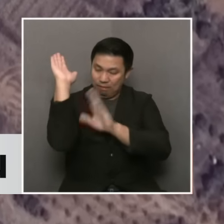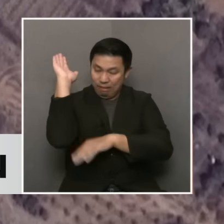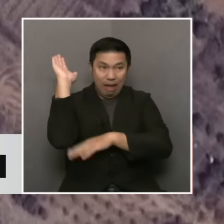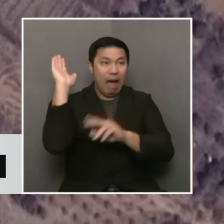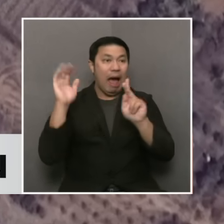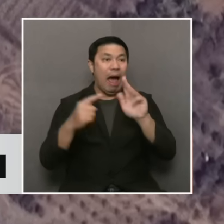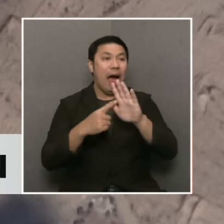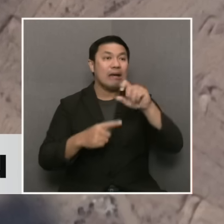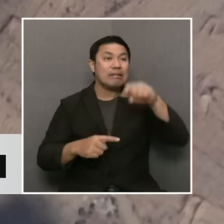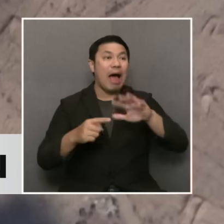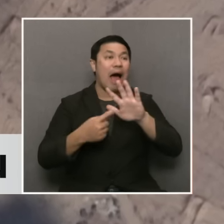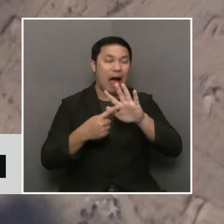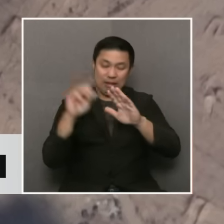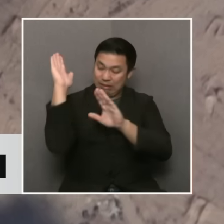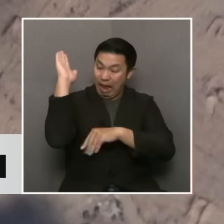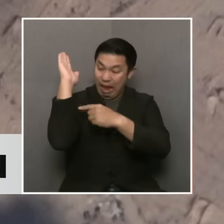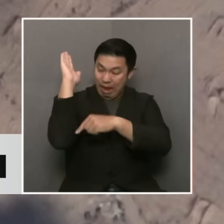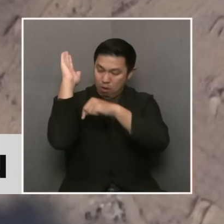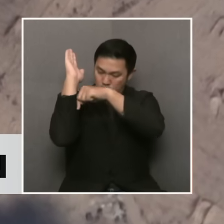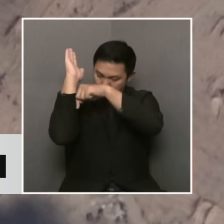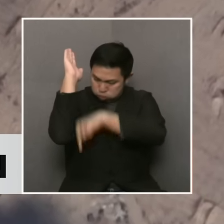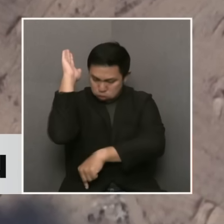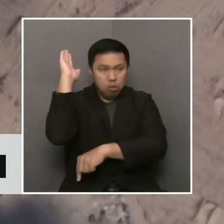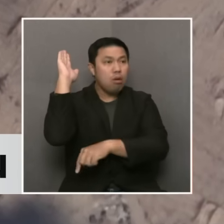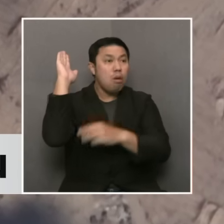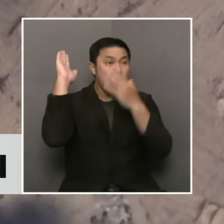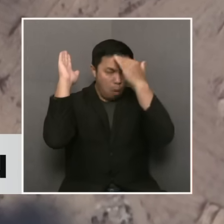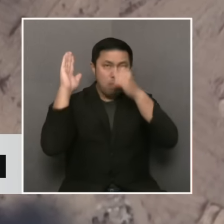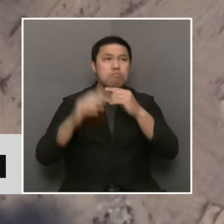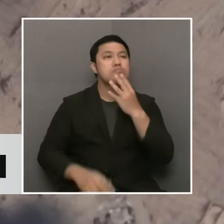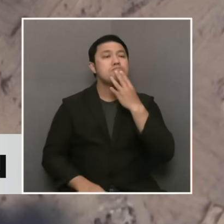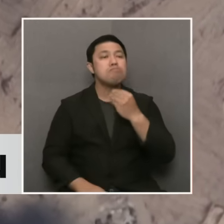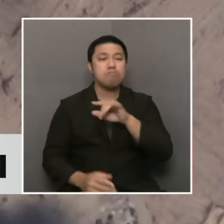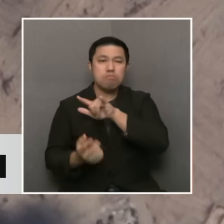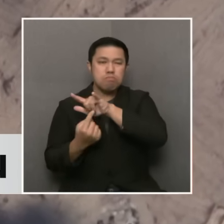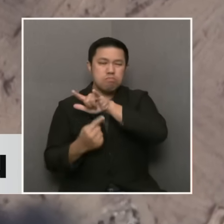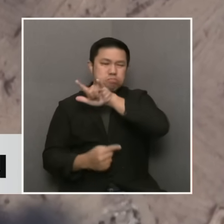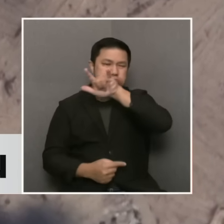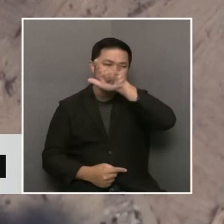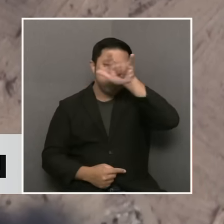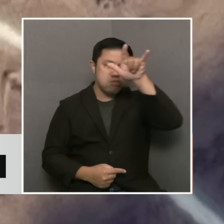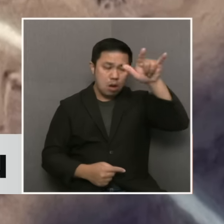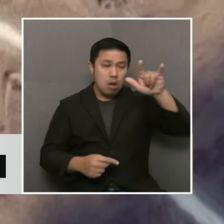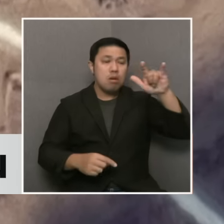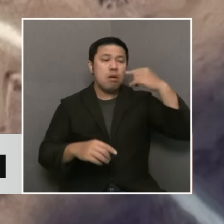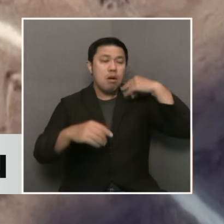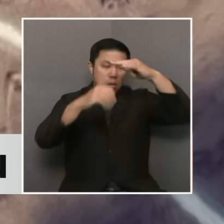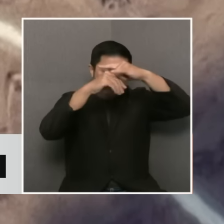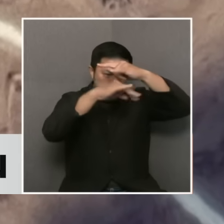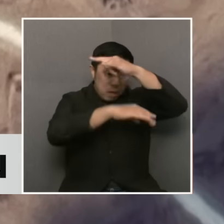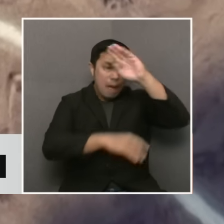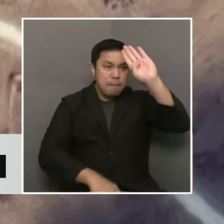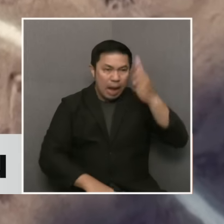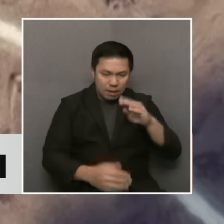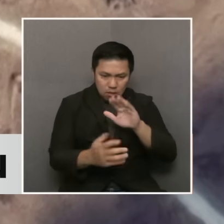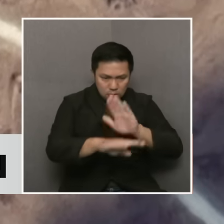กำลังอพยพหนีจากกาซาใต้หลังจากที่อิสราเอลส่งเครื่องบินโปรยใบปลิวสั่งให้อพยพก่อนที่อิสราเอลจะเ